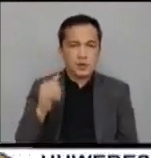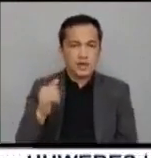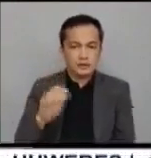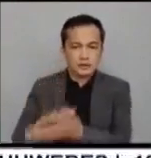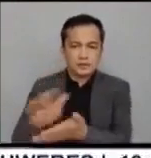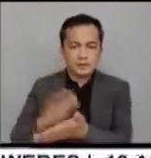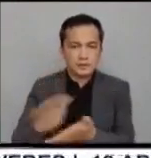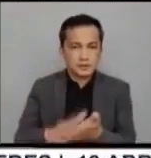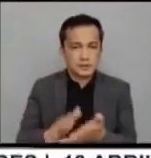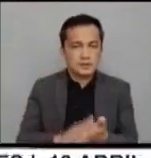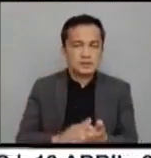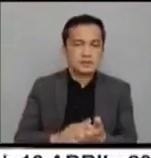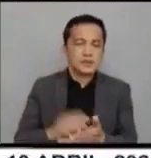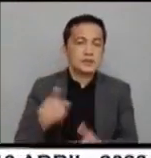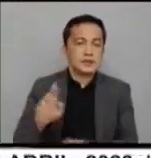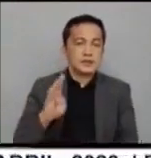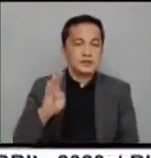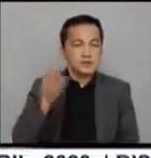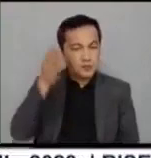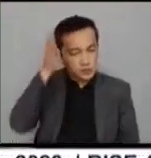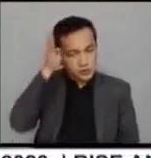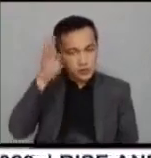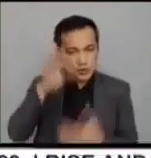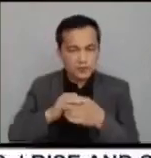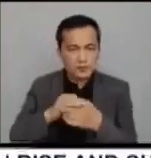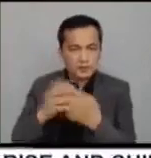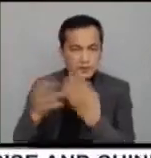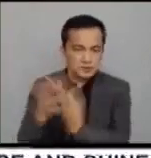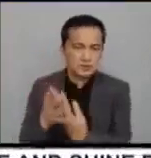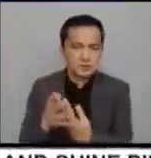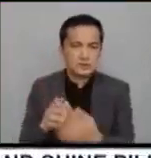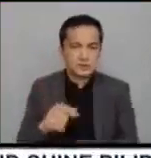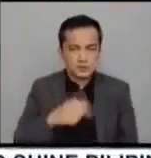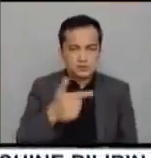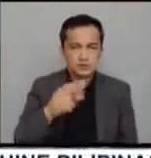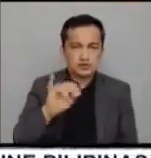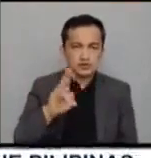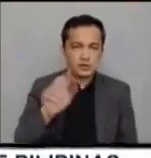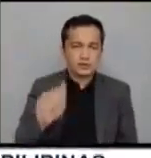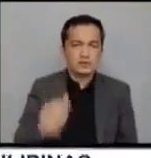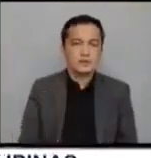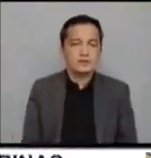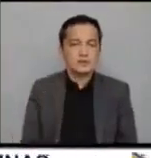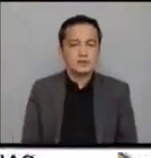of Corrections. Si Joshua Garcia sa report. Rise and shine, Joshua.